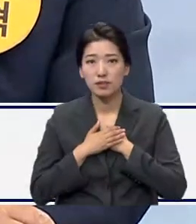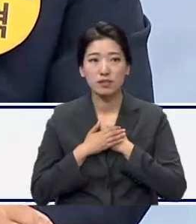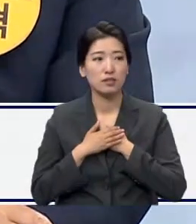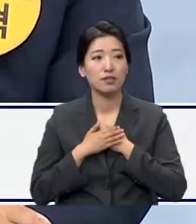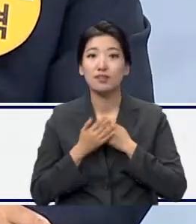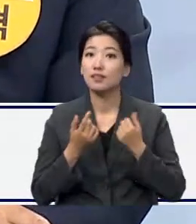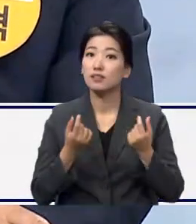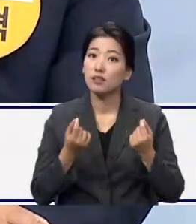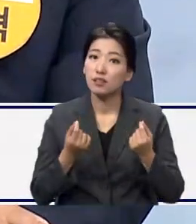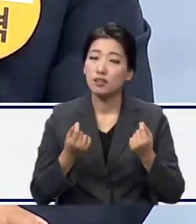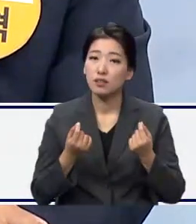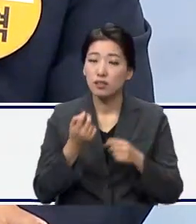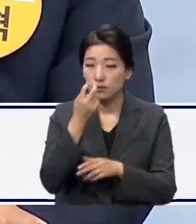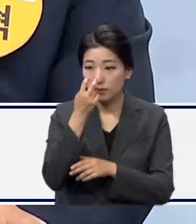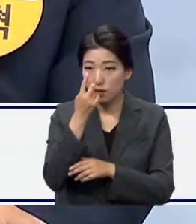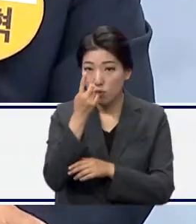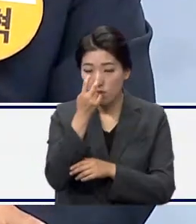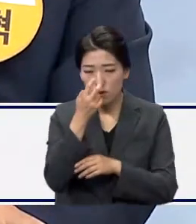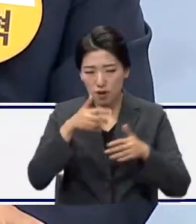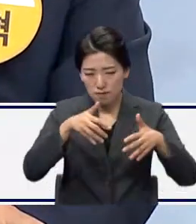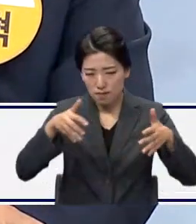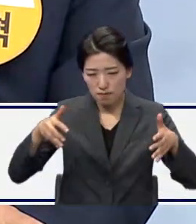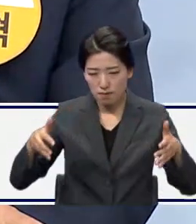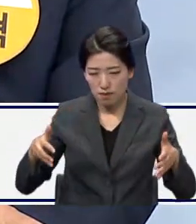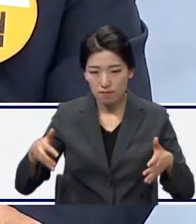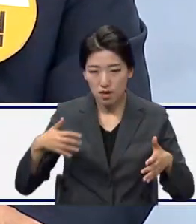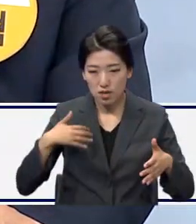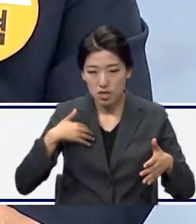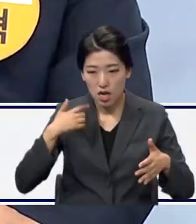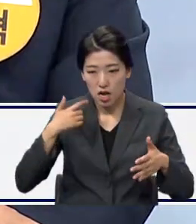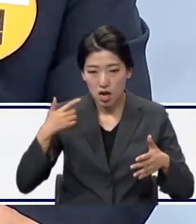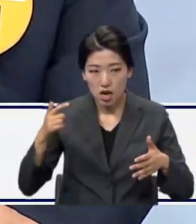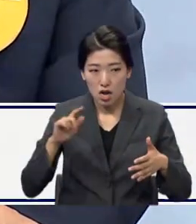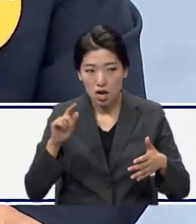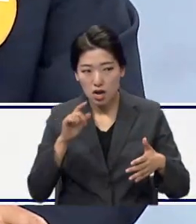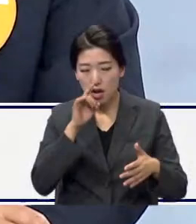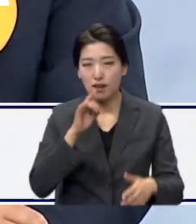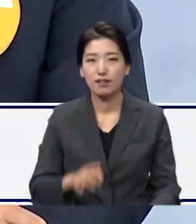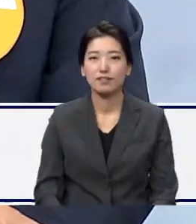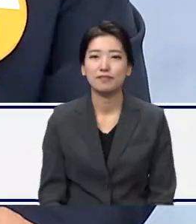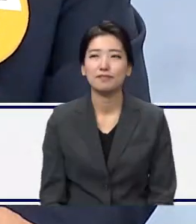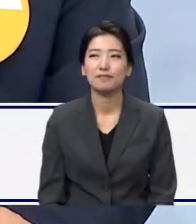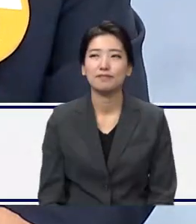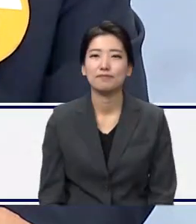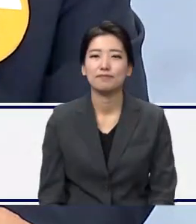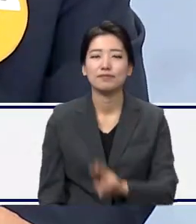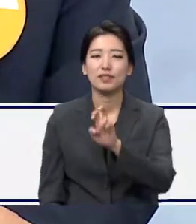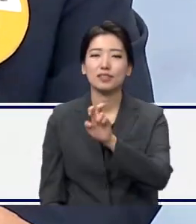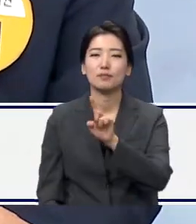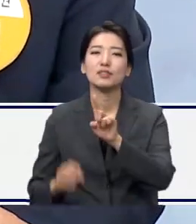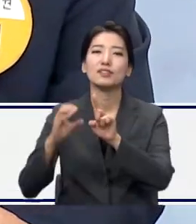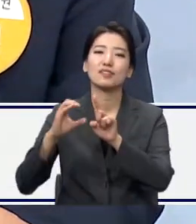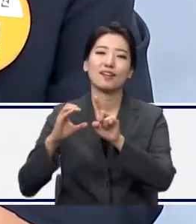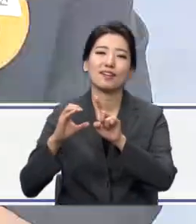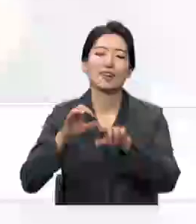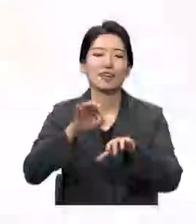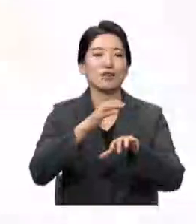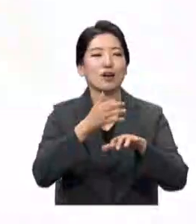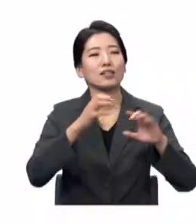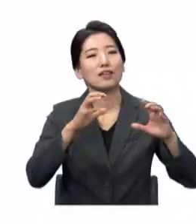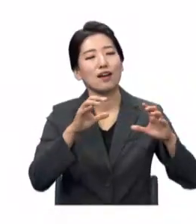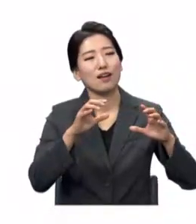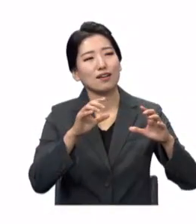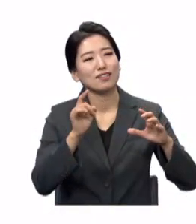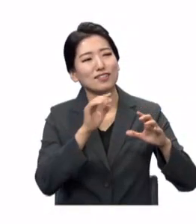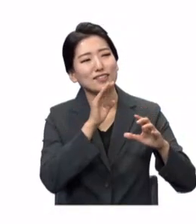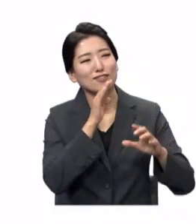추측이 가능해 보여요 그렇죠 그니까 저희는네 21세기 왕조 국가에 희극 같은 그 장면을